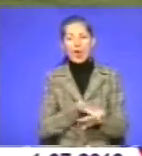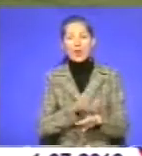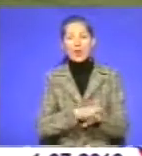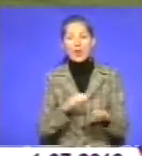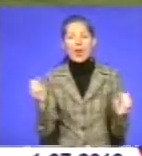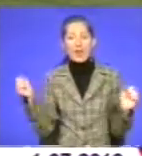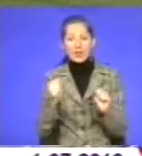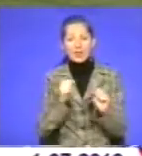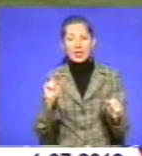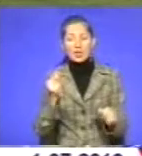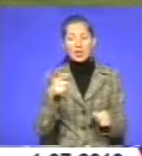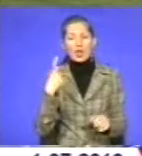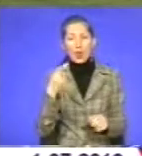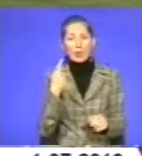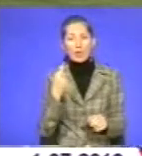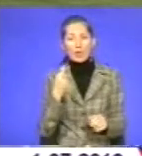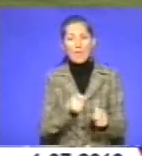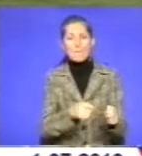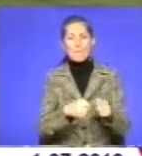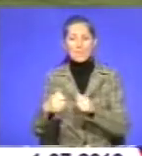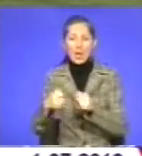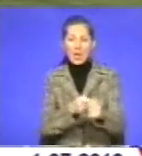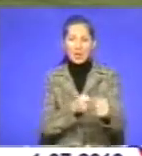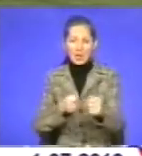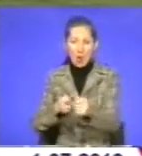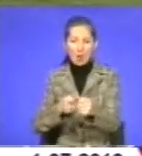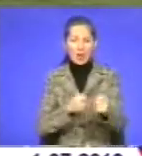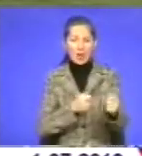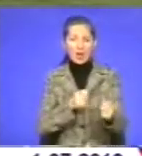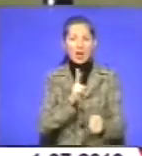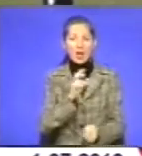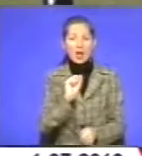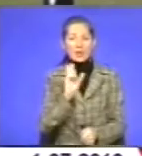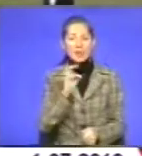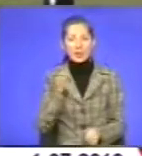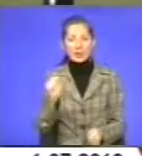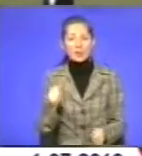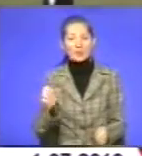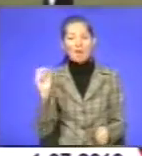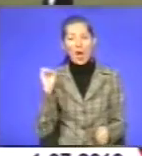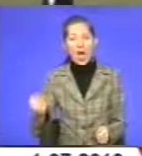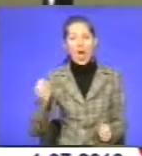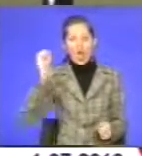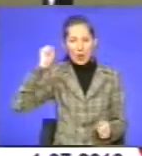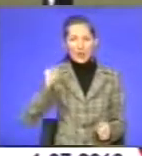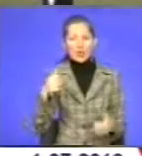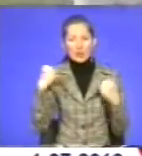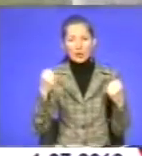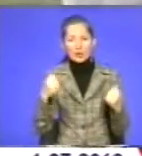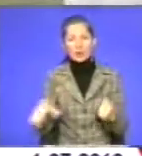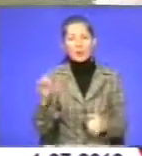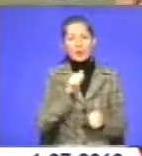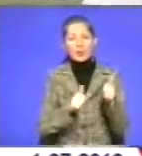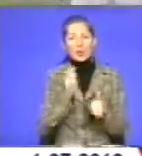атлетики, чемпіонат області з перетягування канату і гіровий спорт. На усіх майданчиках точилася справжня боротьба